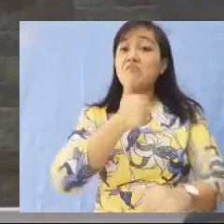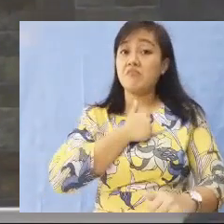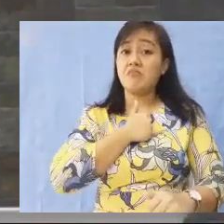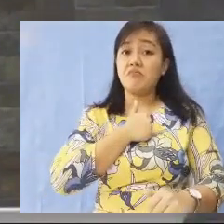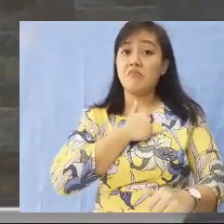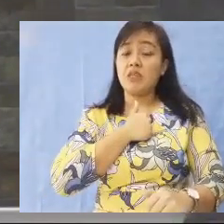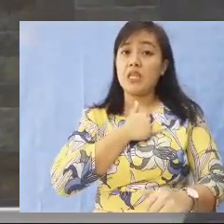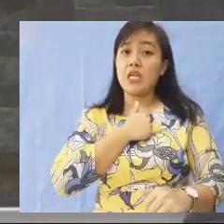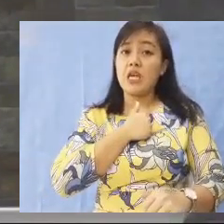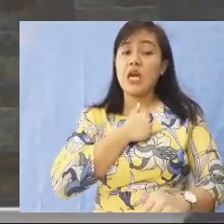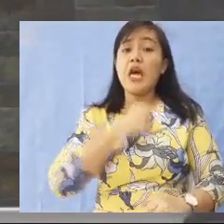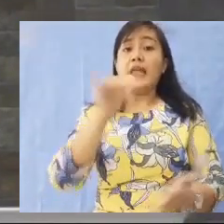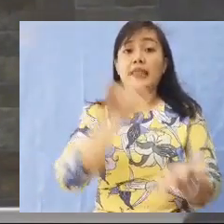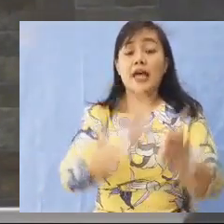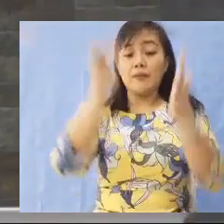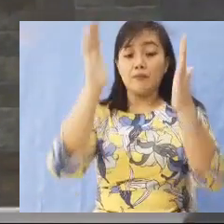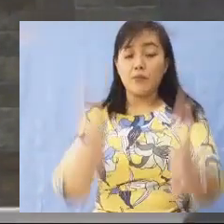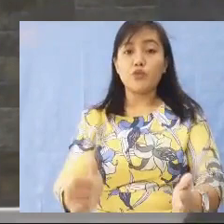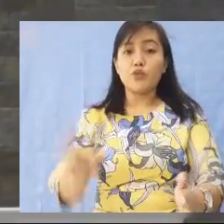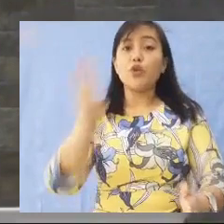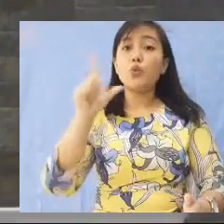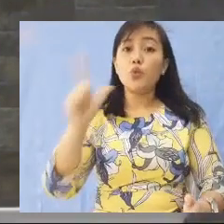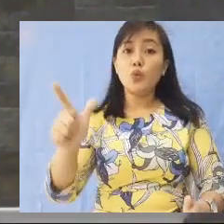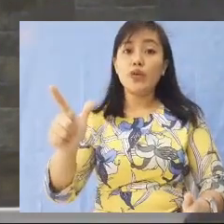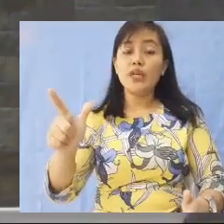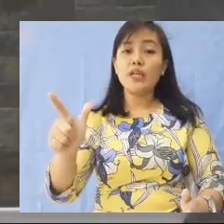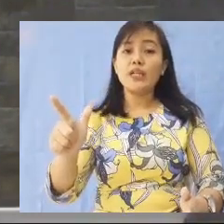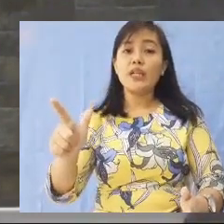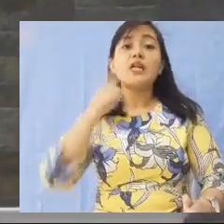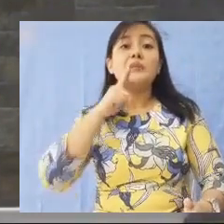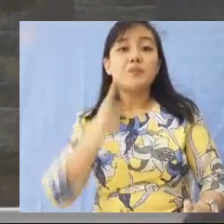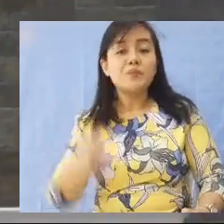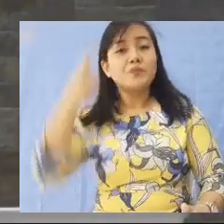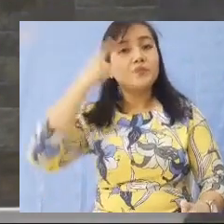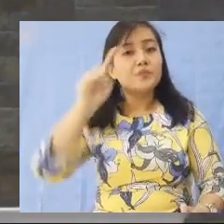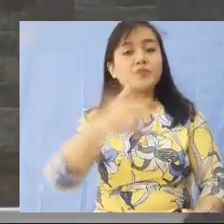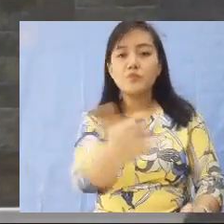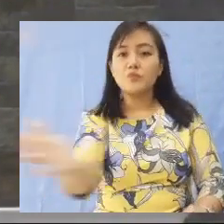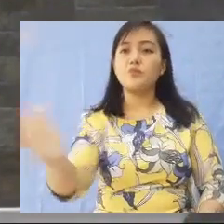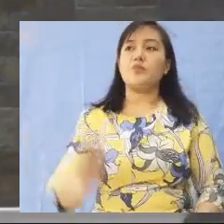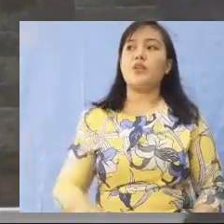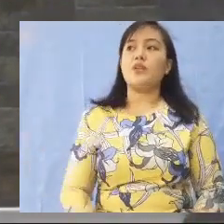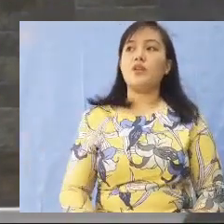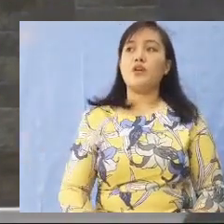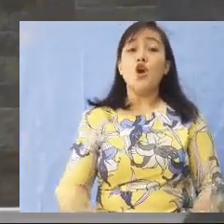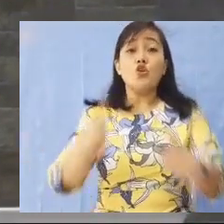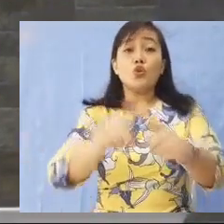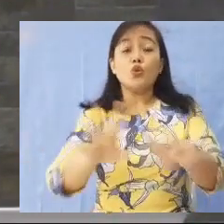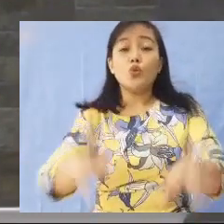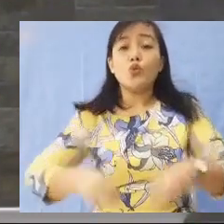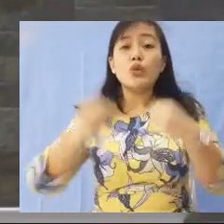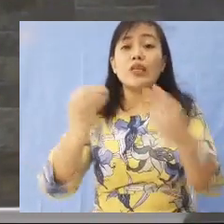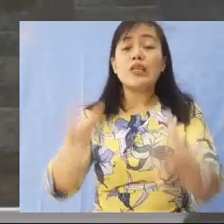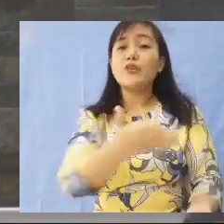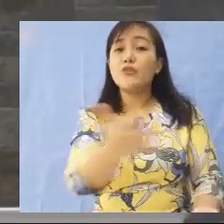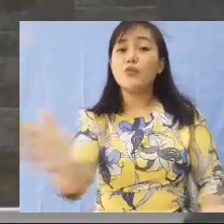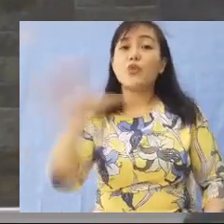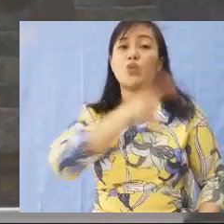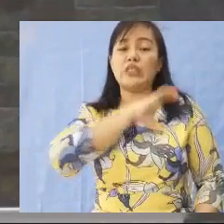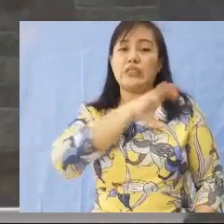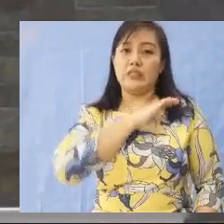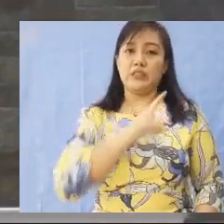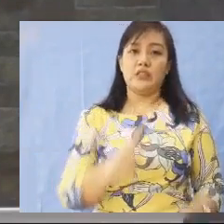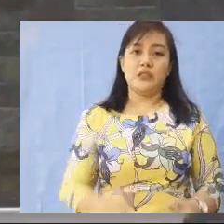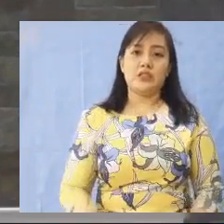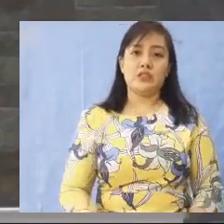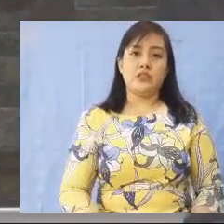para sa'yo. What's the purpose? Para mabigyan ka ng tapang, para ikaw ay muling